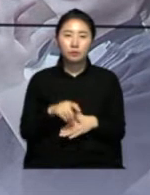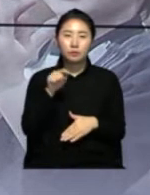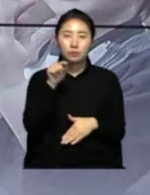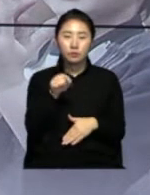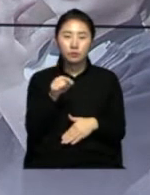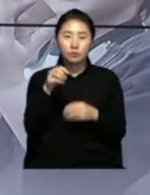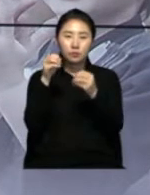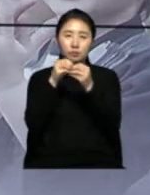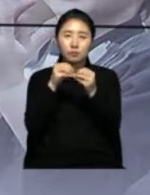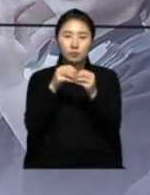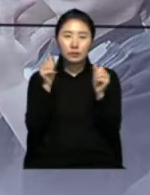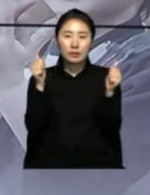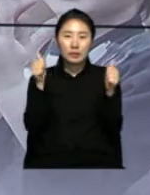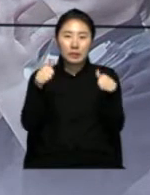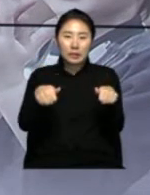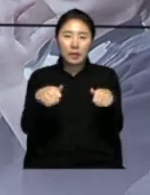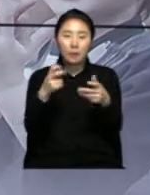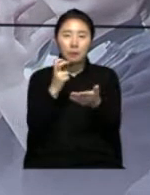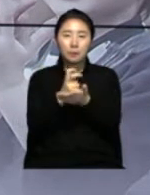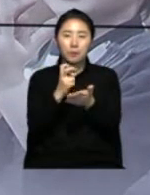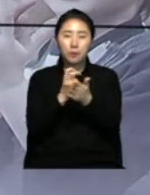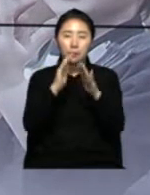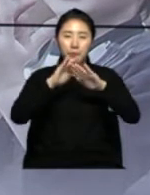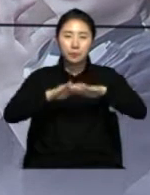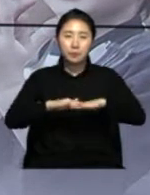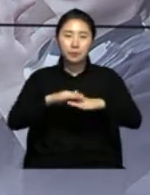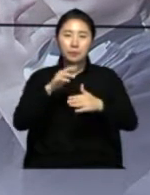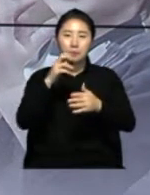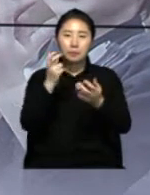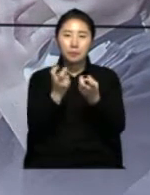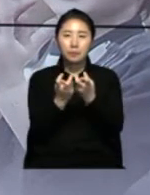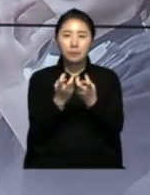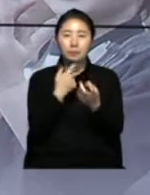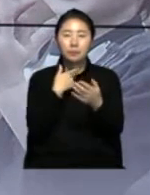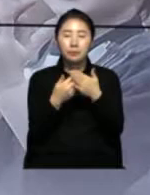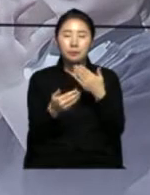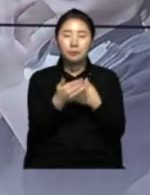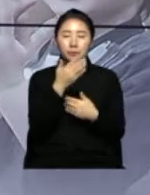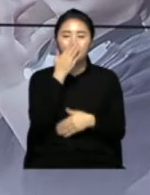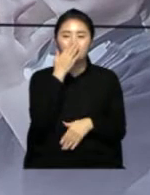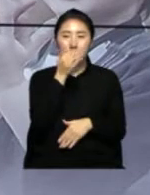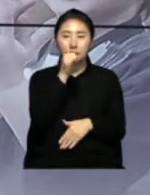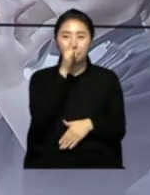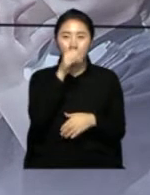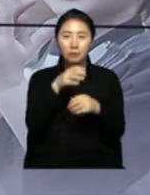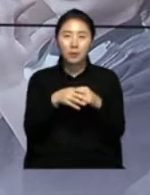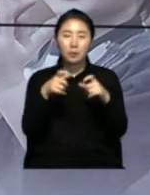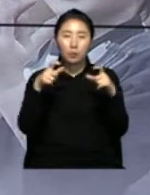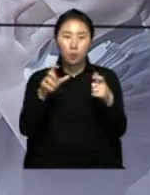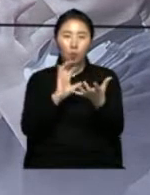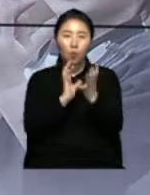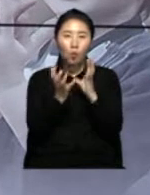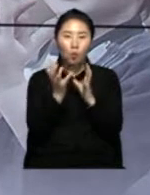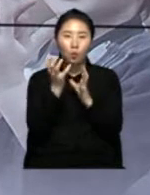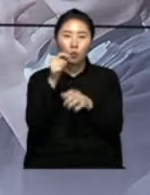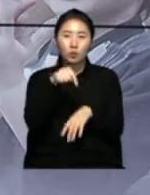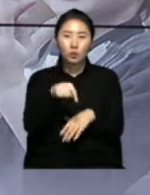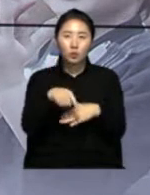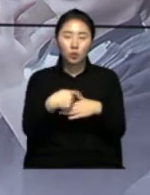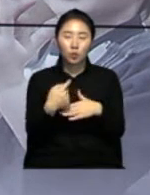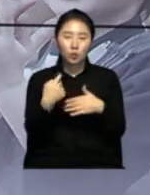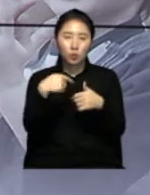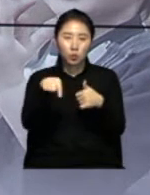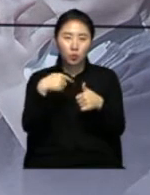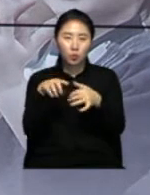프로그램에서는 전통 인사법과 설날 세배하는 방법을 체험할 수 있습니다. 마포구 월드컵공원에서는